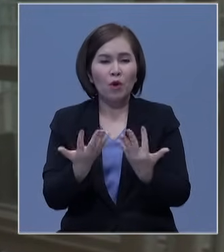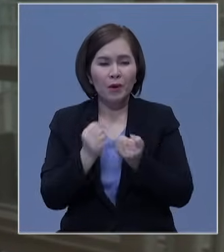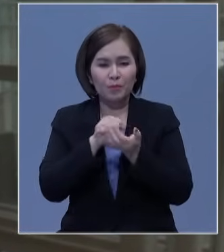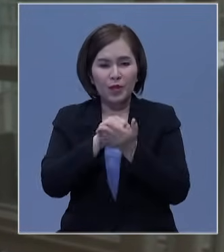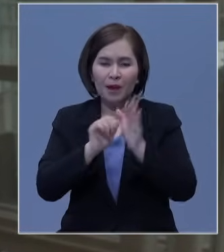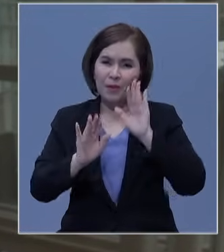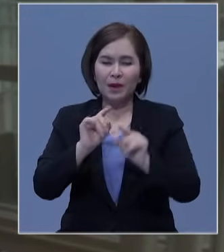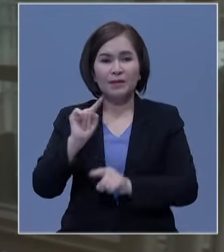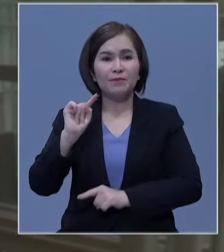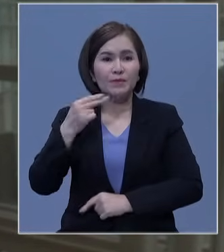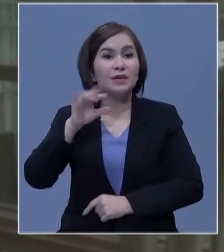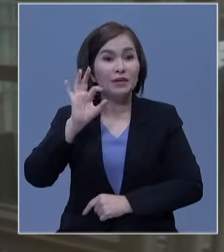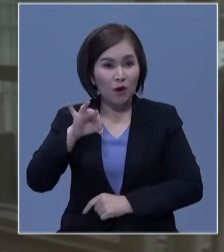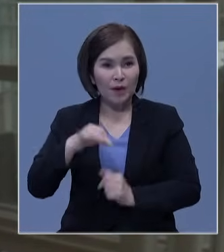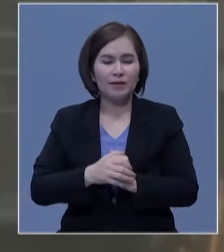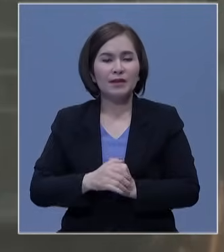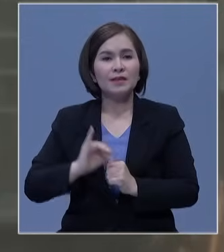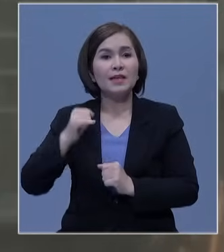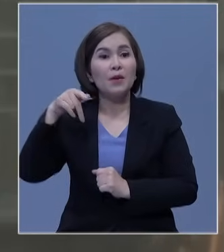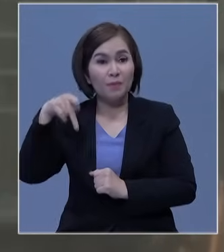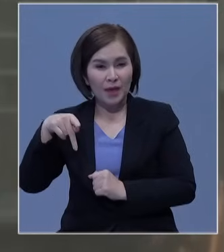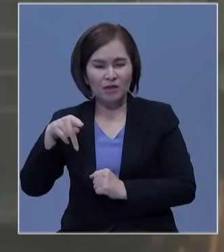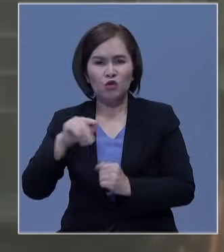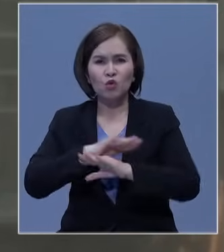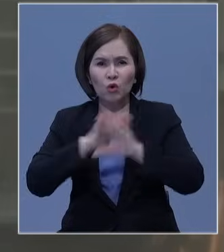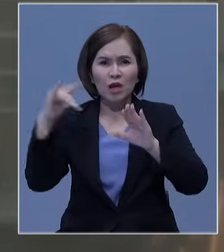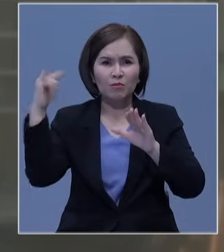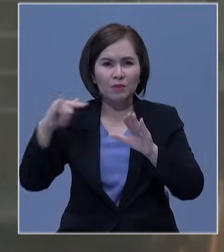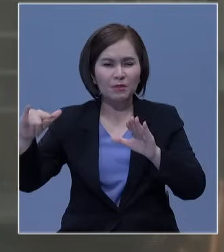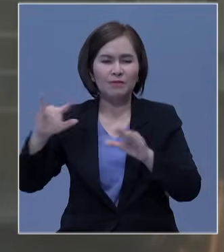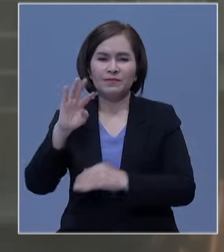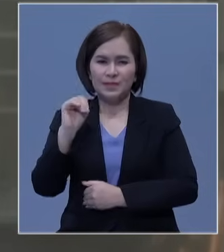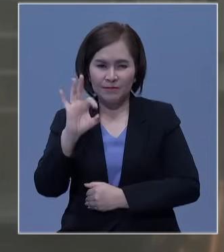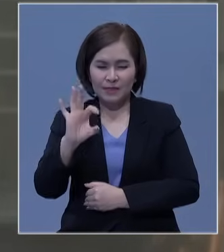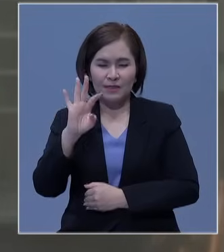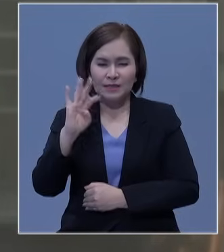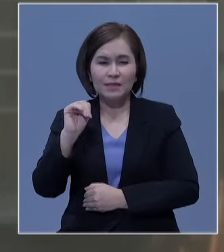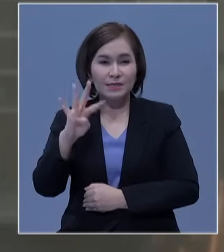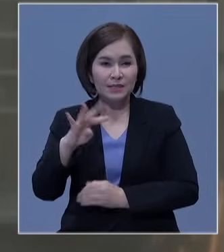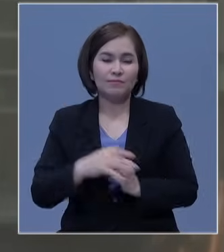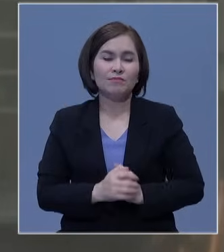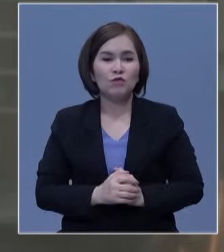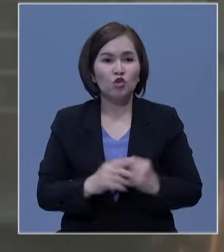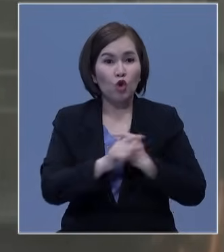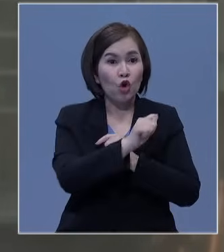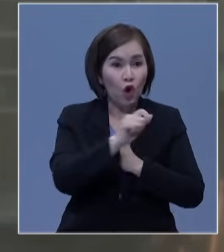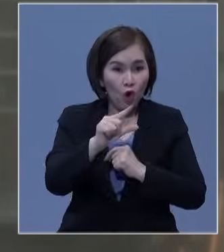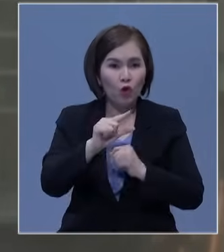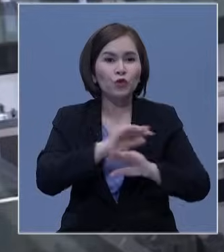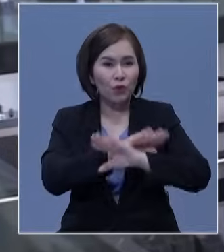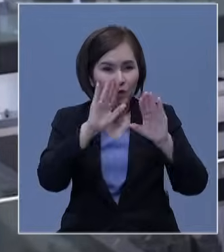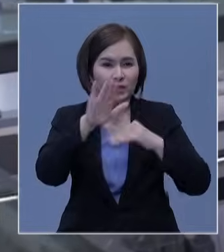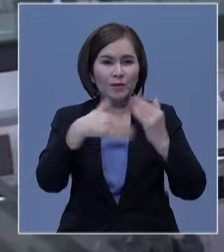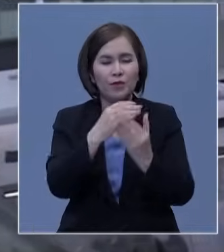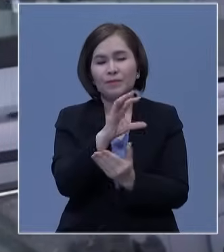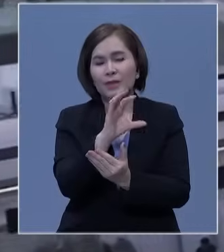นะครับแบ่งเป็น Japan Airlines ยกเลิก44เที่ยวบินในประเทศส่วน All Nippon Airways นะครับยกเลิก54เที่ยวบินในประเ